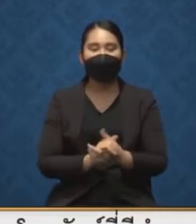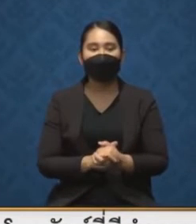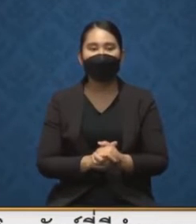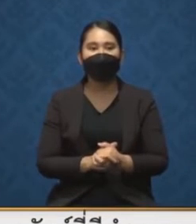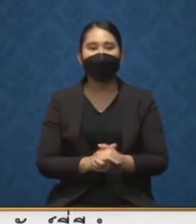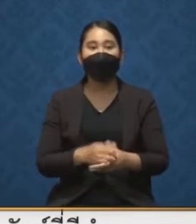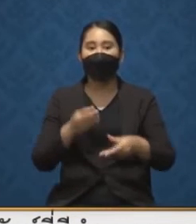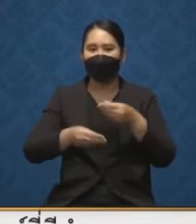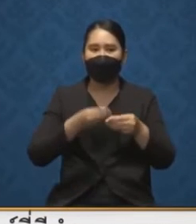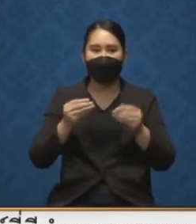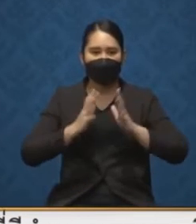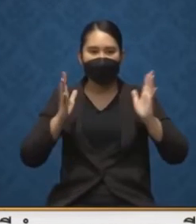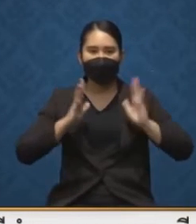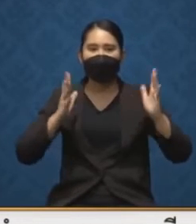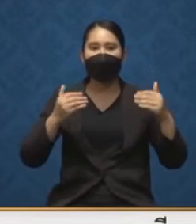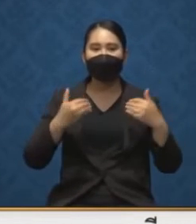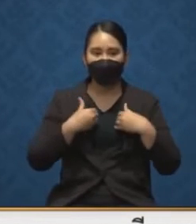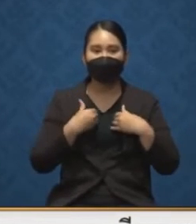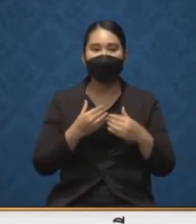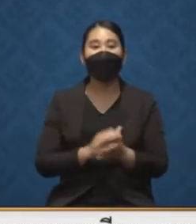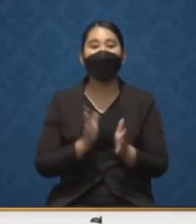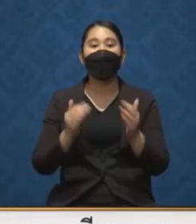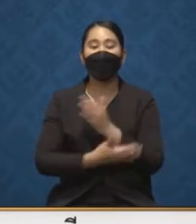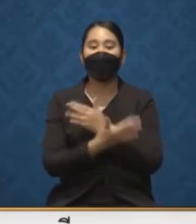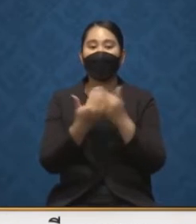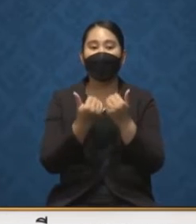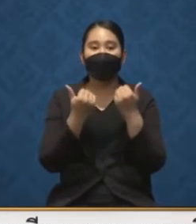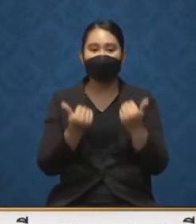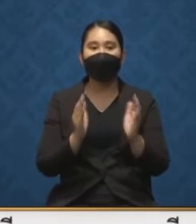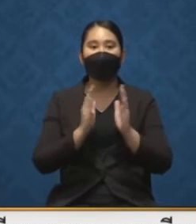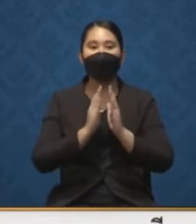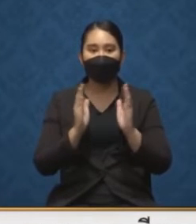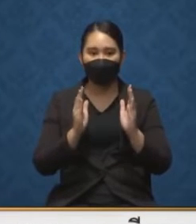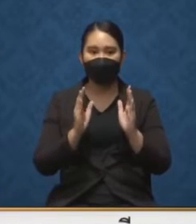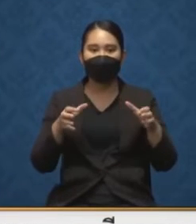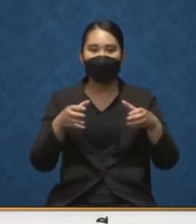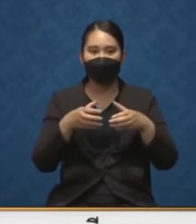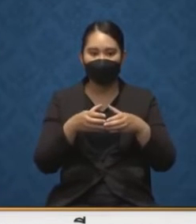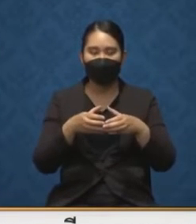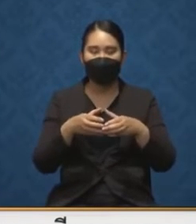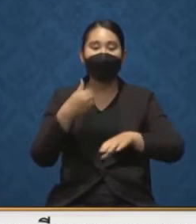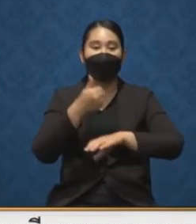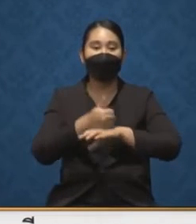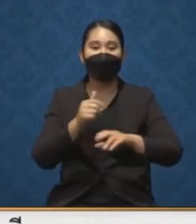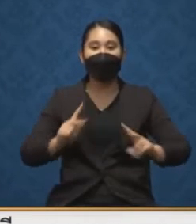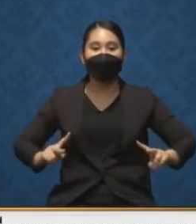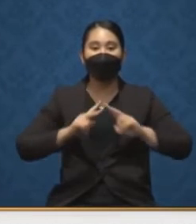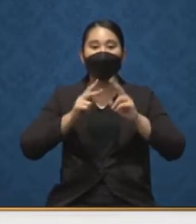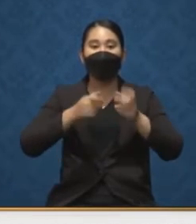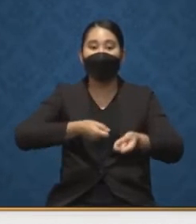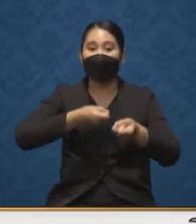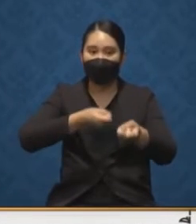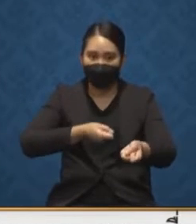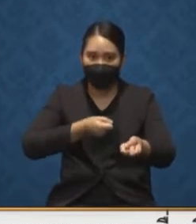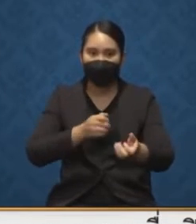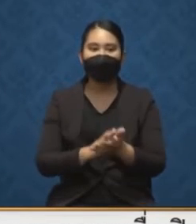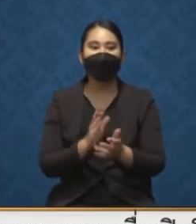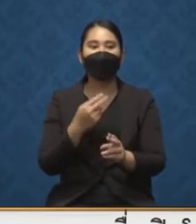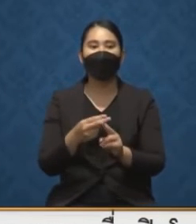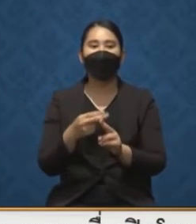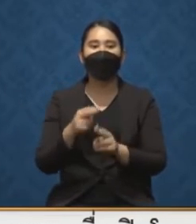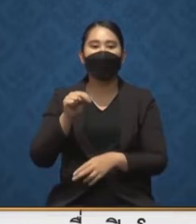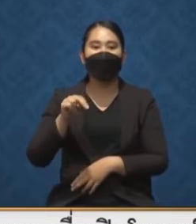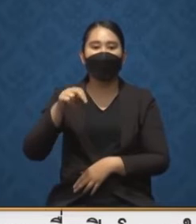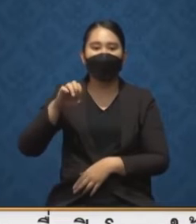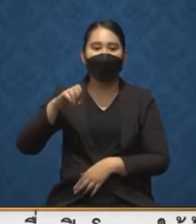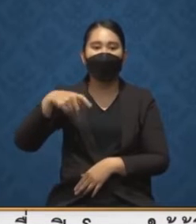าดอย่างกว้างขวางนะครับจึงถือโอกาสนี้ขอบคุณท่านรัฐมนตรีว่าการกระทรวงเกษตรและท่านนิพนธ์บุญยามณี